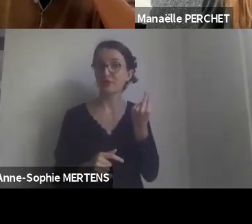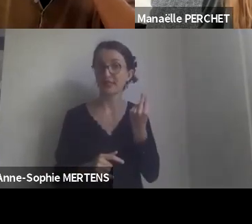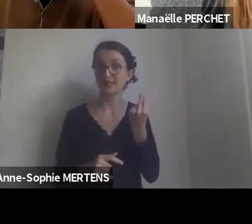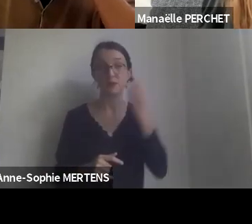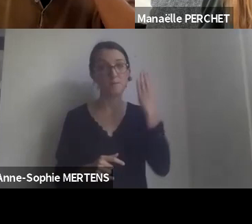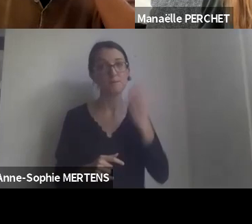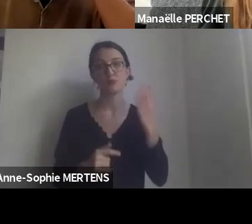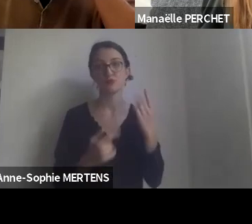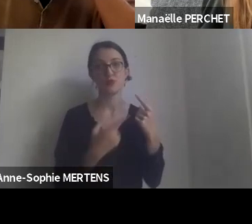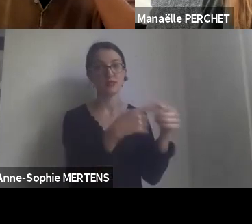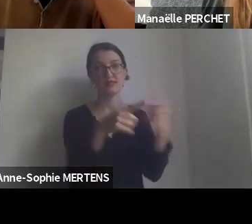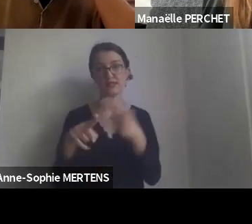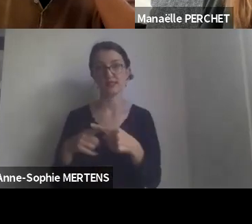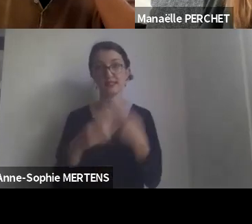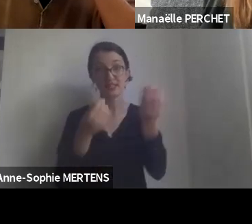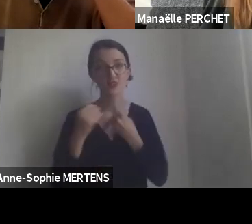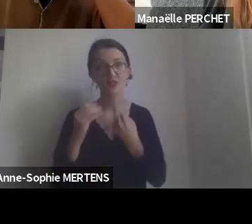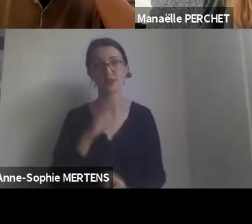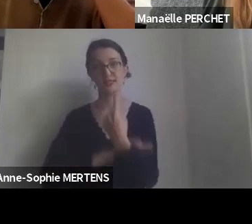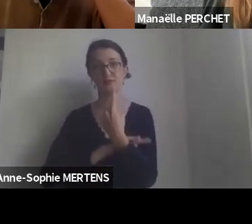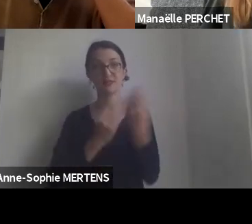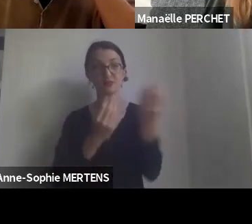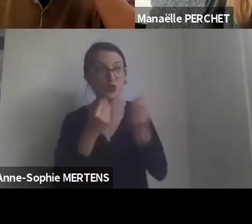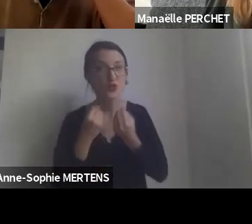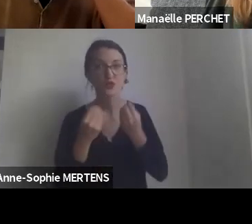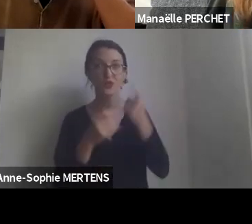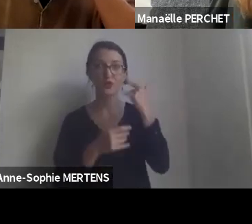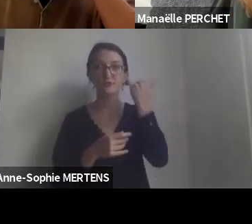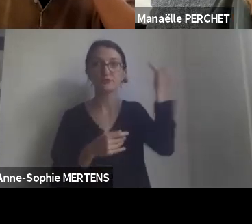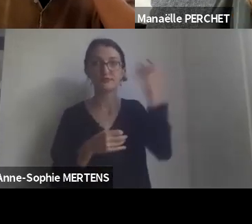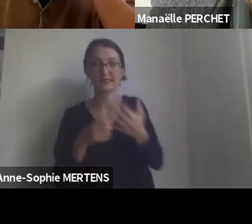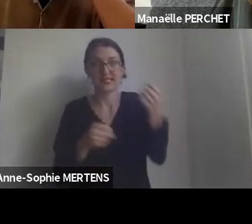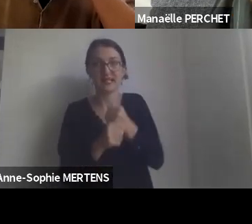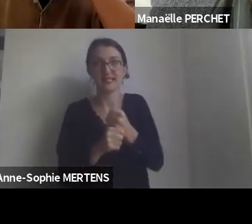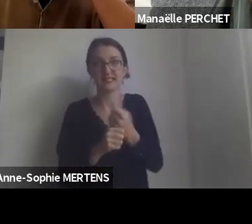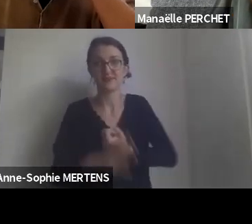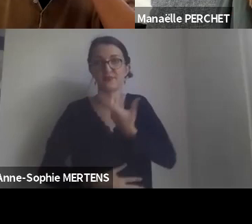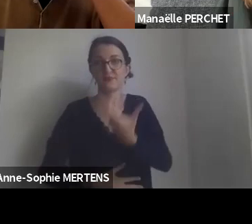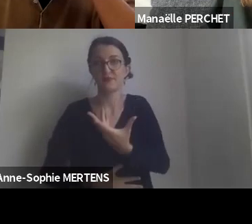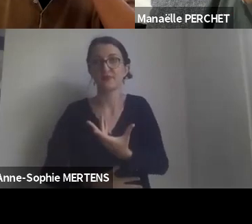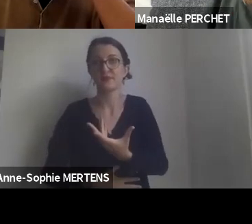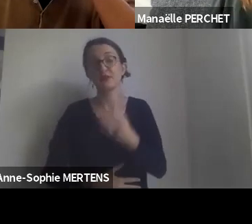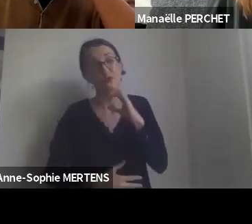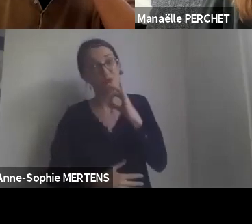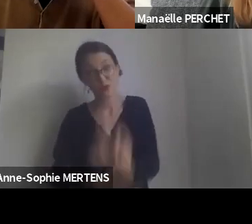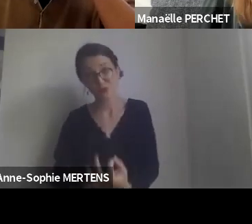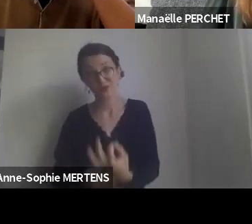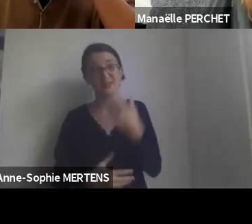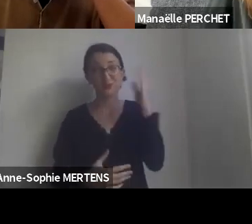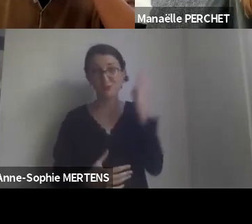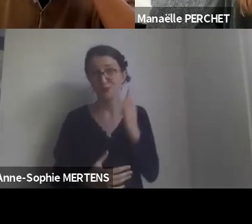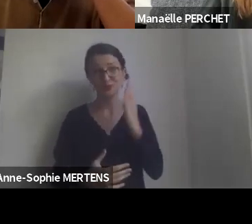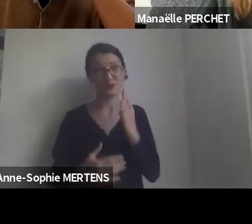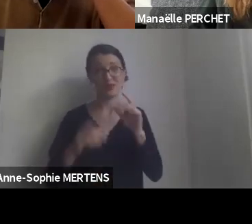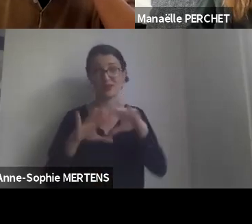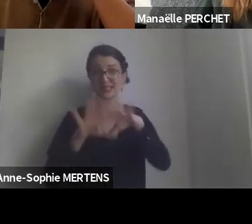et la créativité. Donc, on encourage à avoir aussi dans nos équipes, dans les projets, des personnes